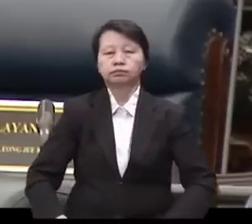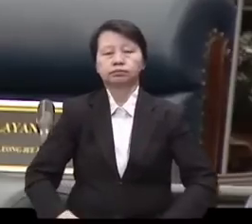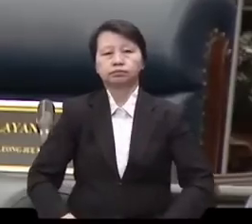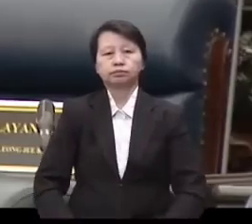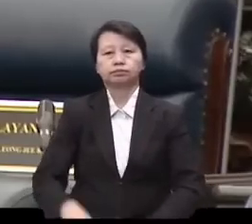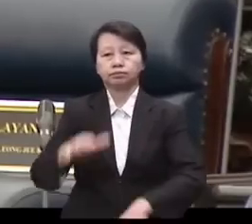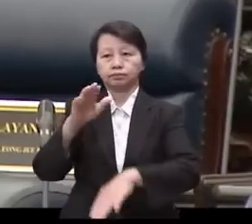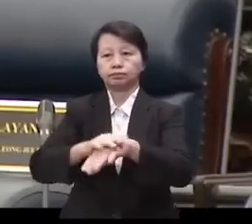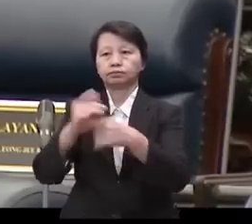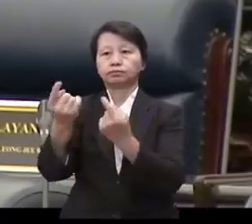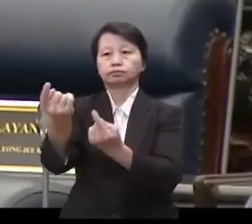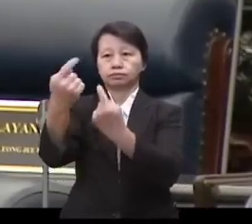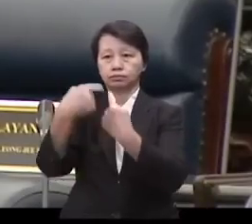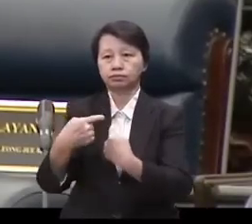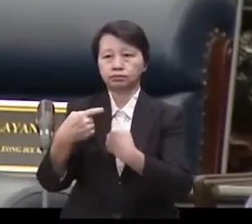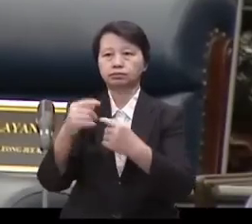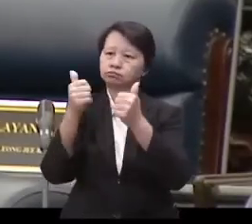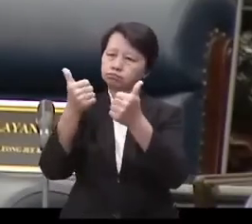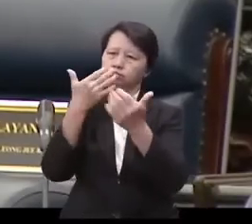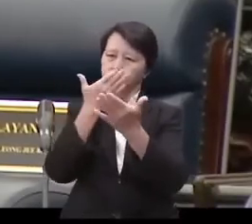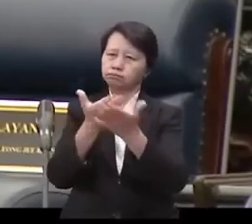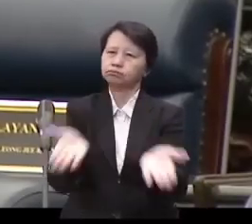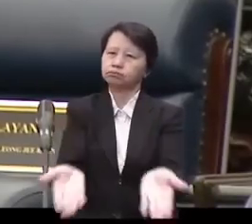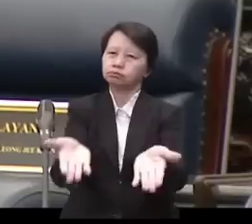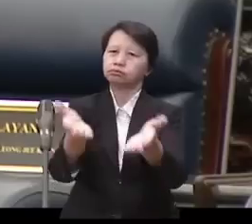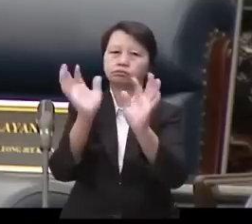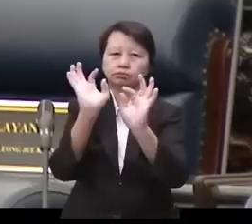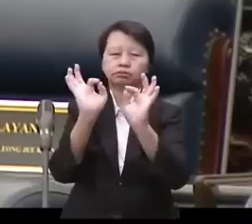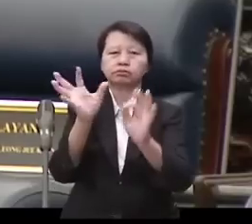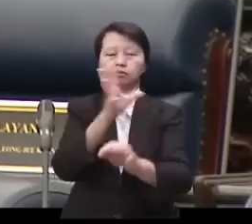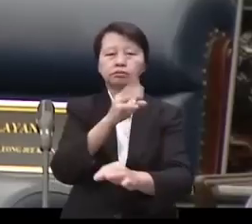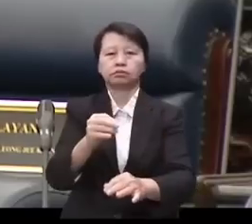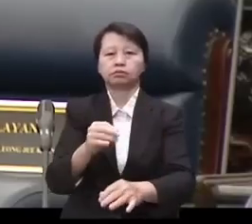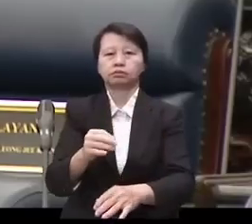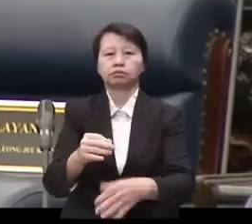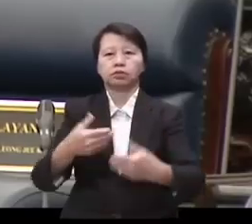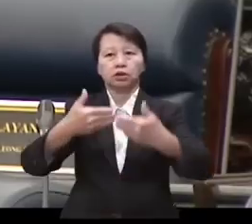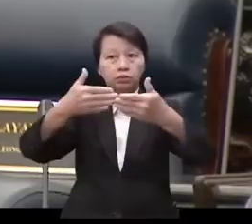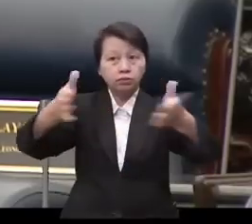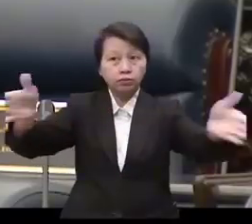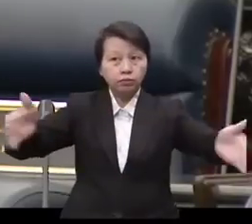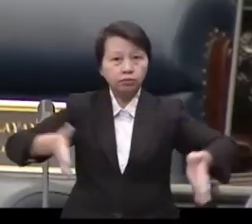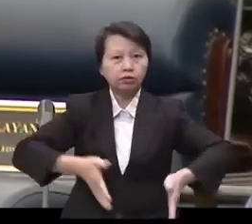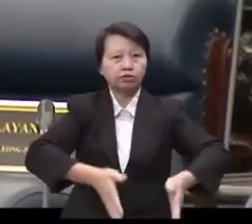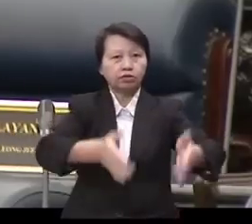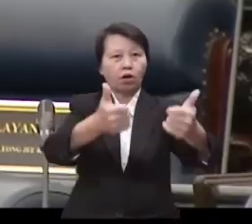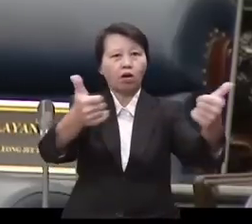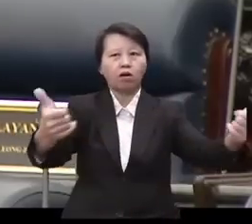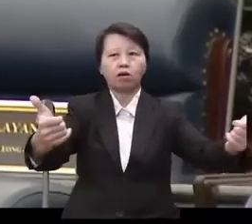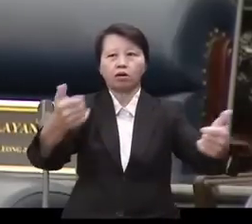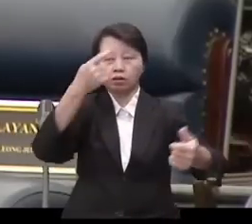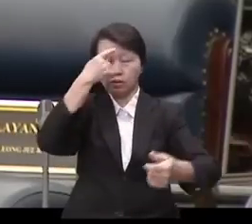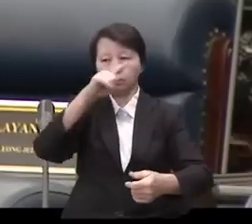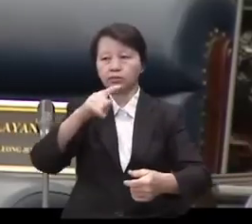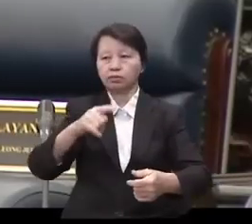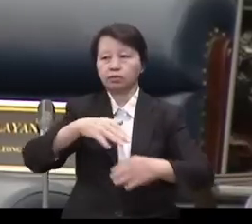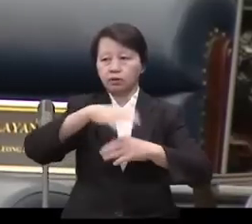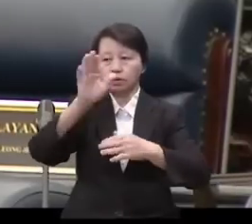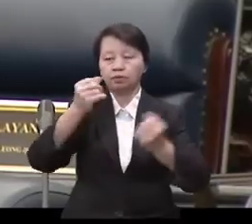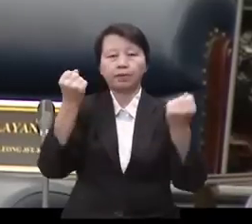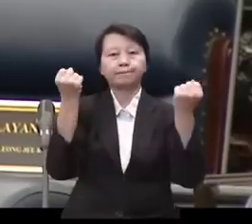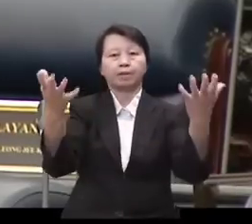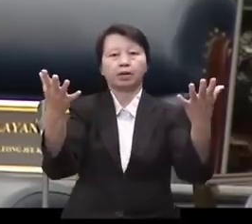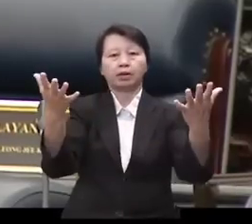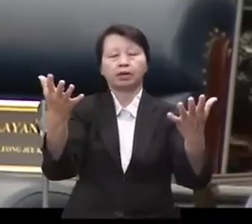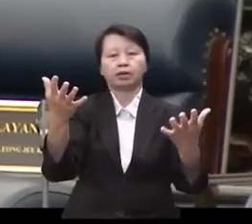atas jawapan yang menggalakkan dan membuka jalan yang lebih dan ruang yang lebih banyak.